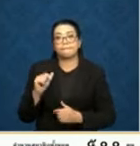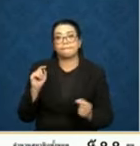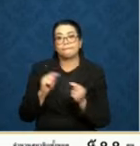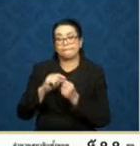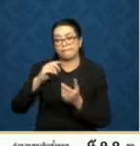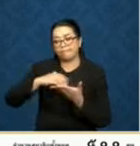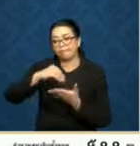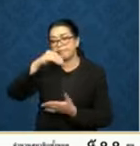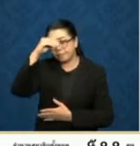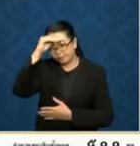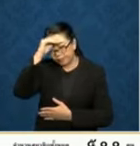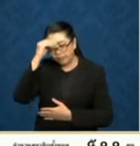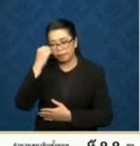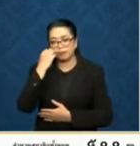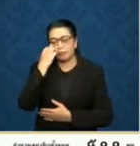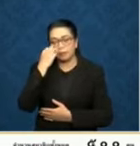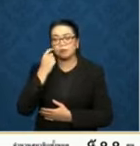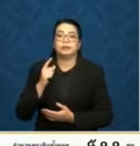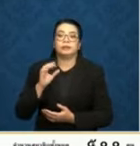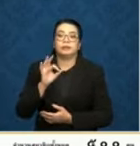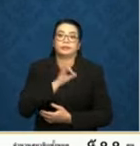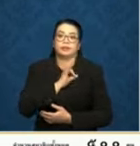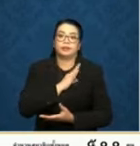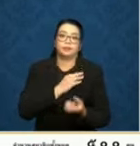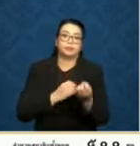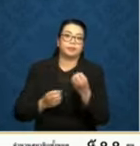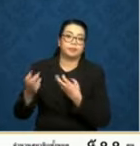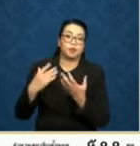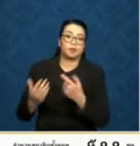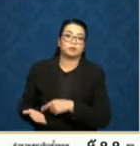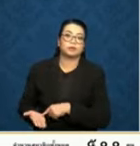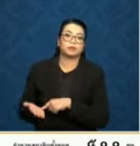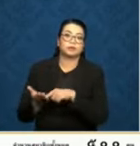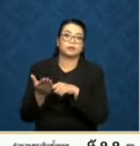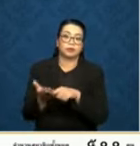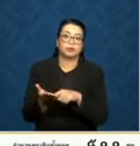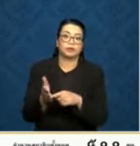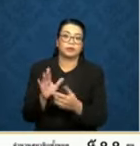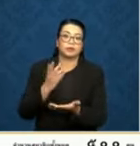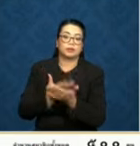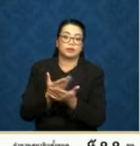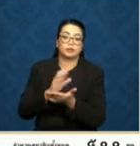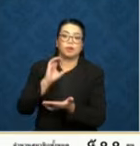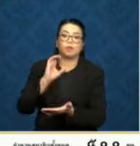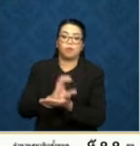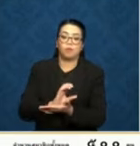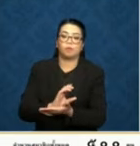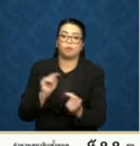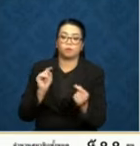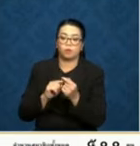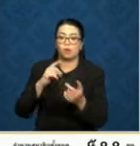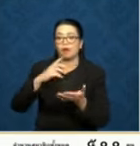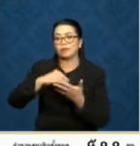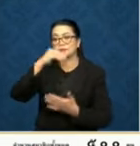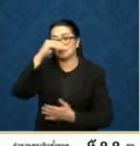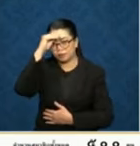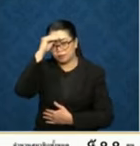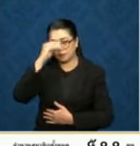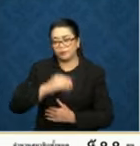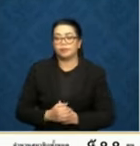เพื่อนสมาชิก l Running?ายท่านของภัษมใจ chaudได้นำเสนอในการระปิบลายในงบประมาณในปีนี้ผมได้ฟงเพสมาชิก